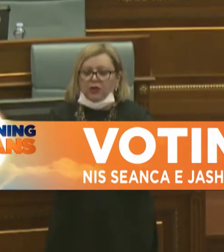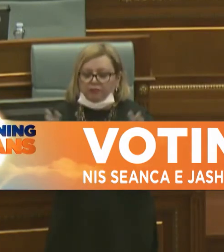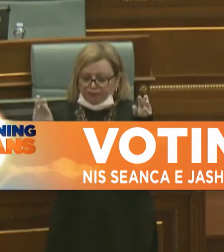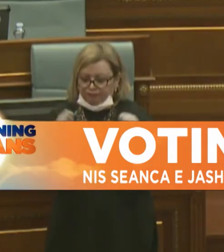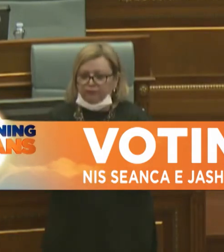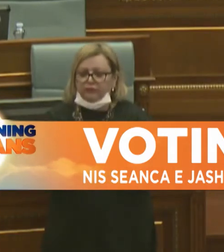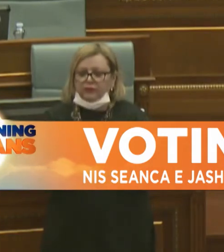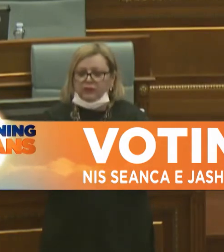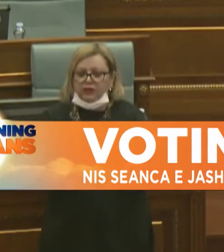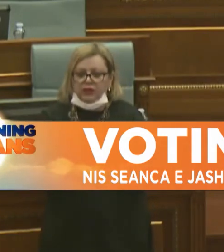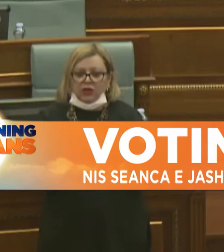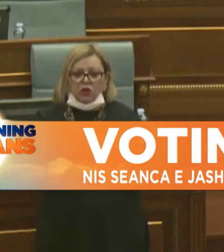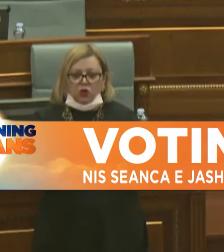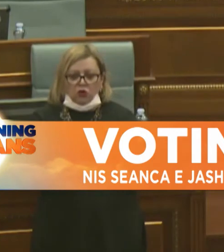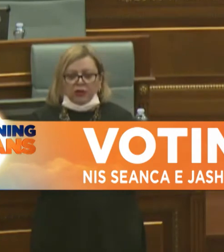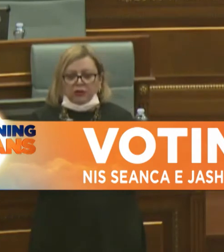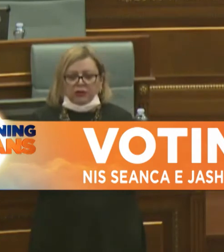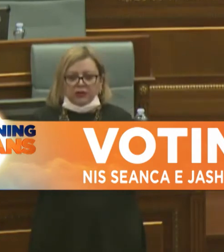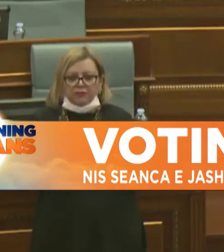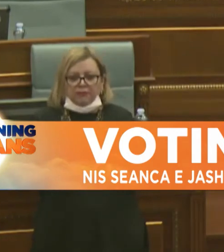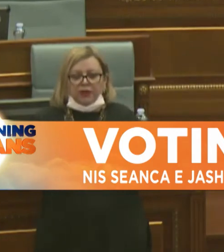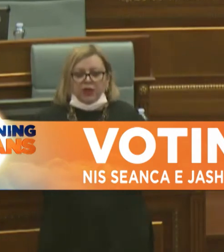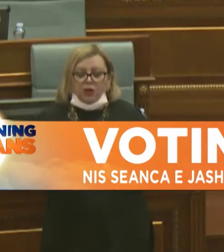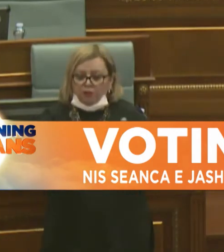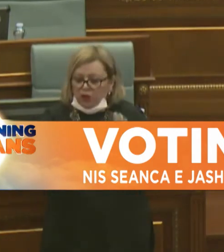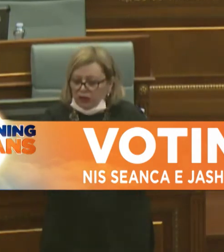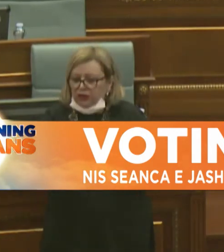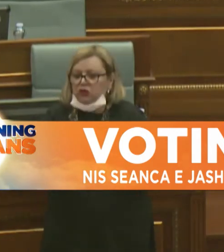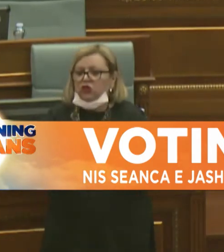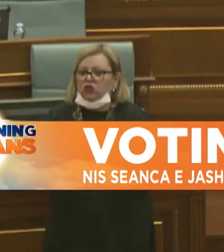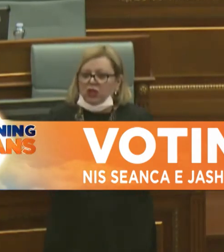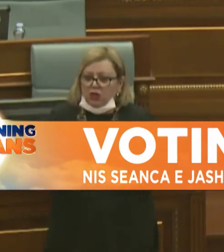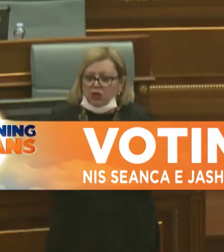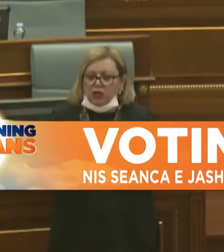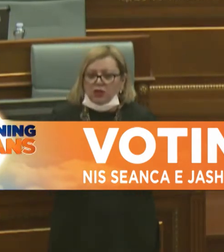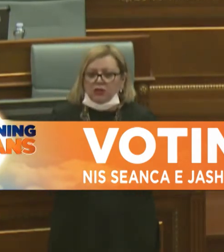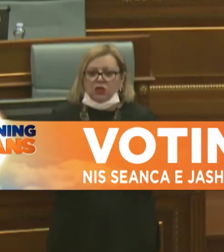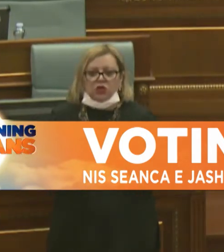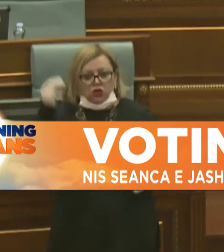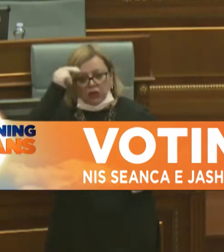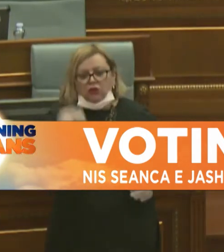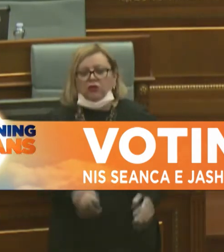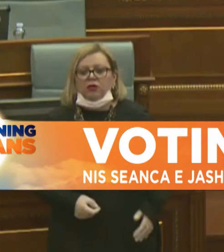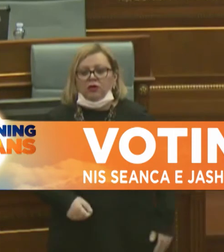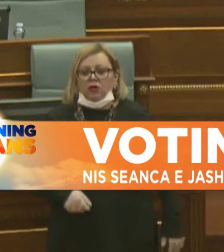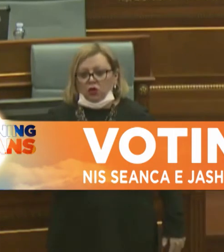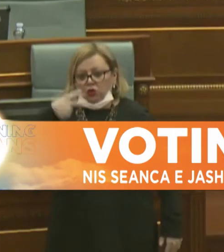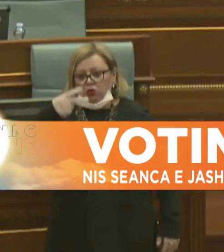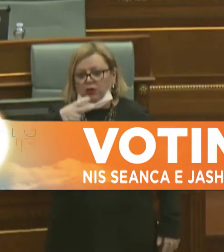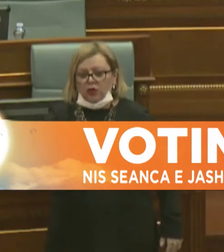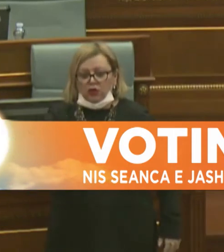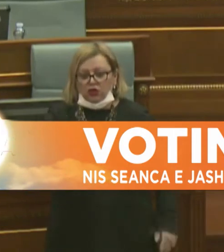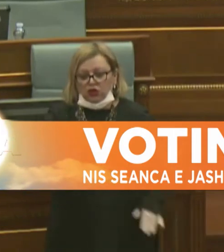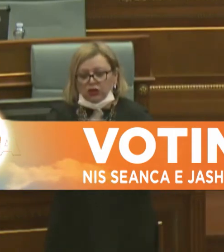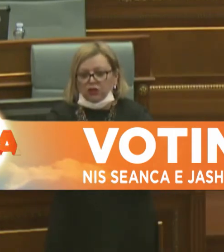sinergji me subjektet të përkatëse politike, administrative, shëndetësore dhe shkencore në të dy nivelet, qendror